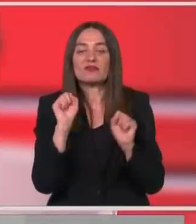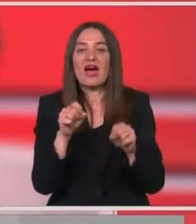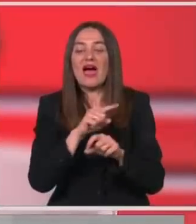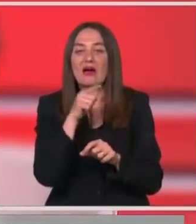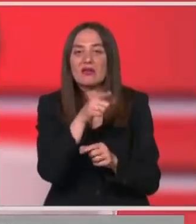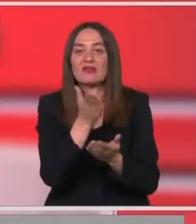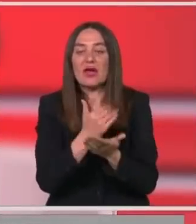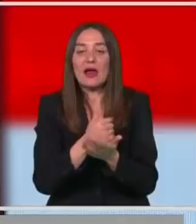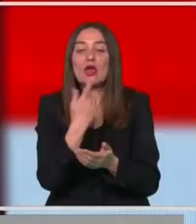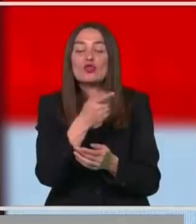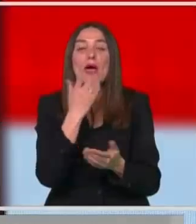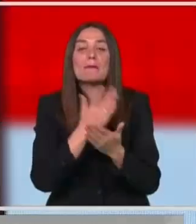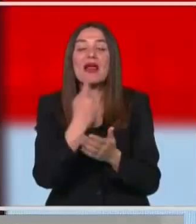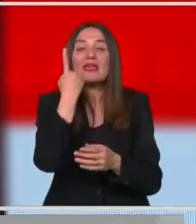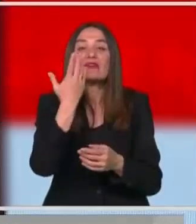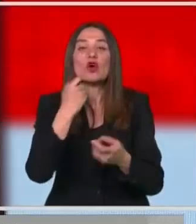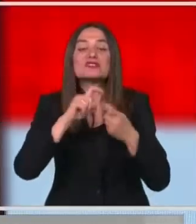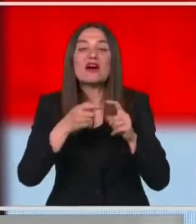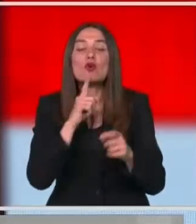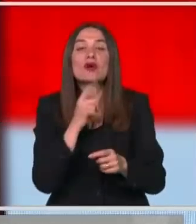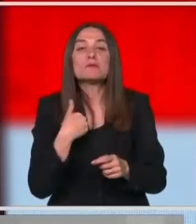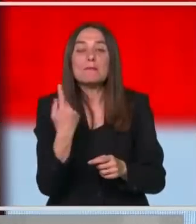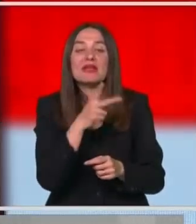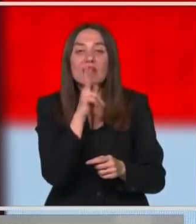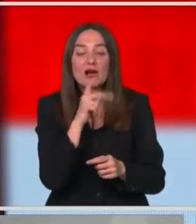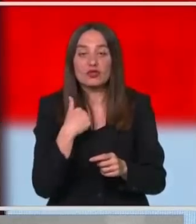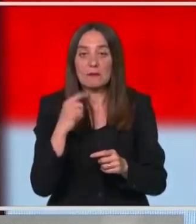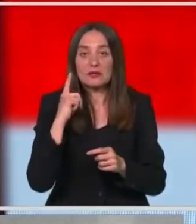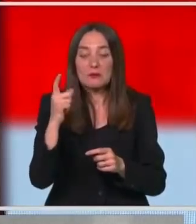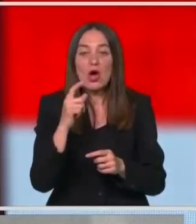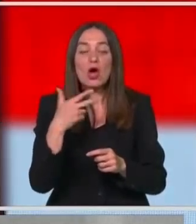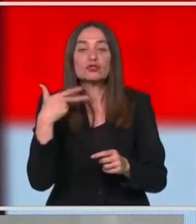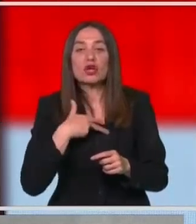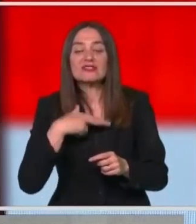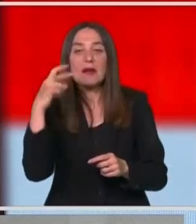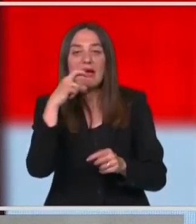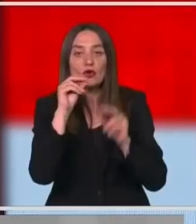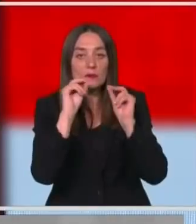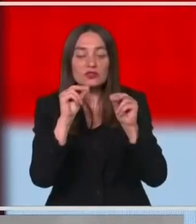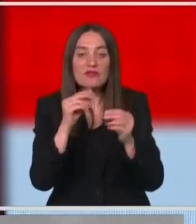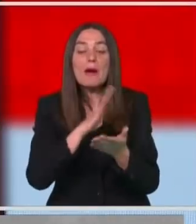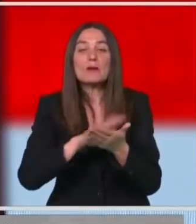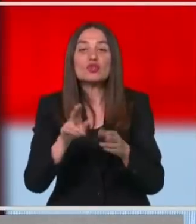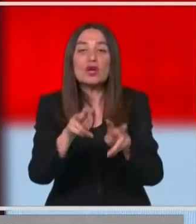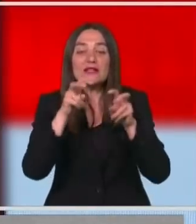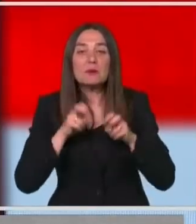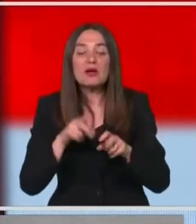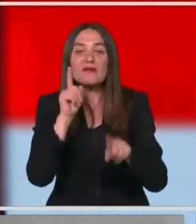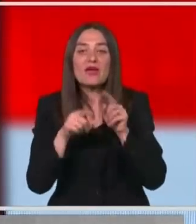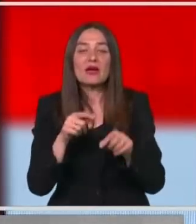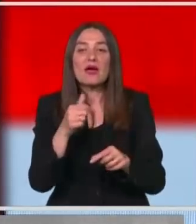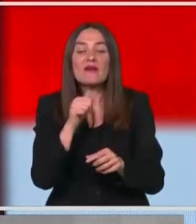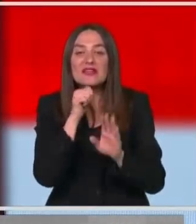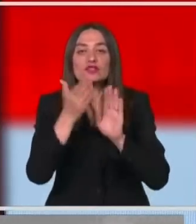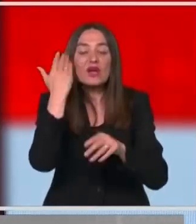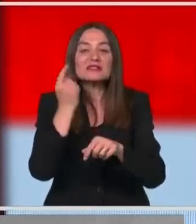mislim, to je bila jedna od stvari koje smo mi tražili i Siniša i ja smo razgovarali o tome i na Socijalno-ekonomskom savetu. Znači, da prosto izbjegnemo neke historijske